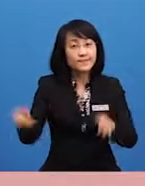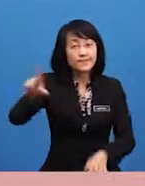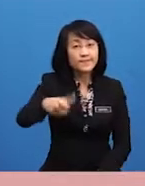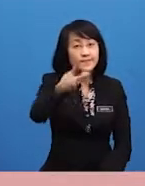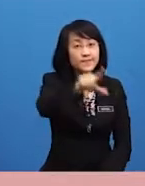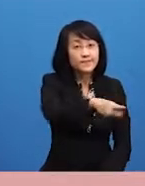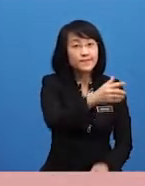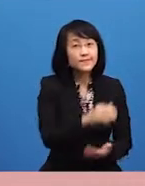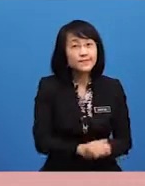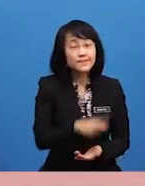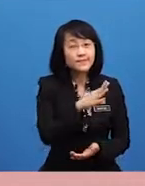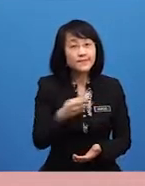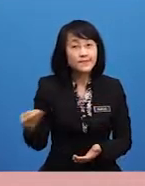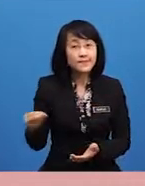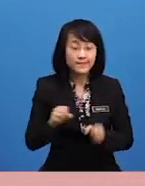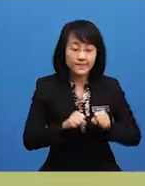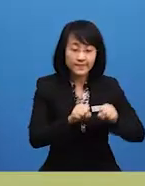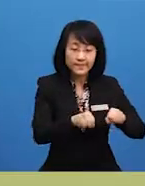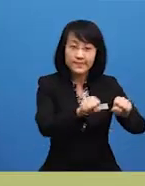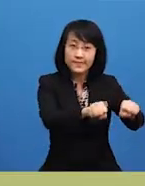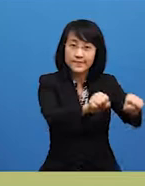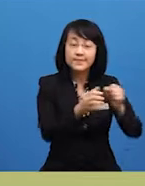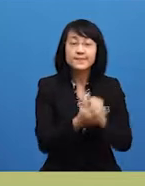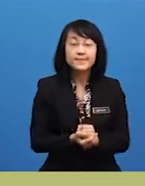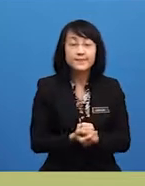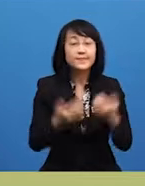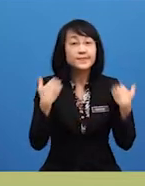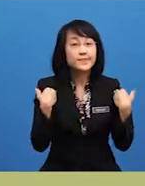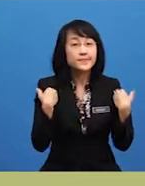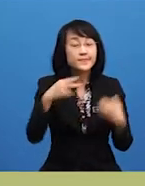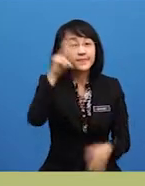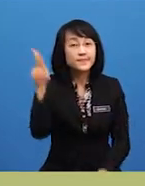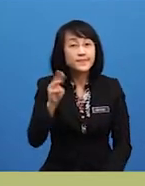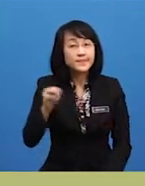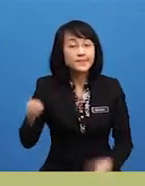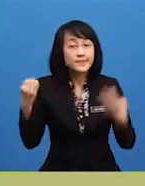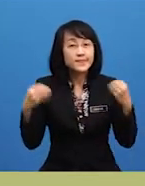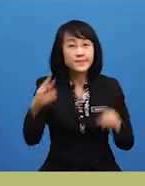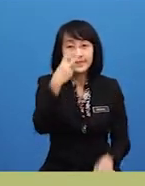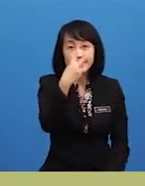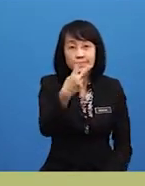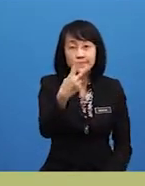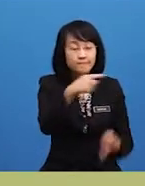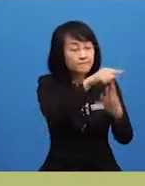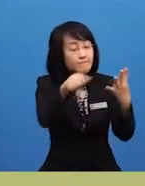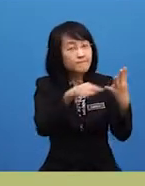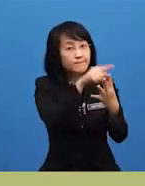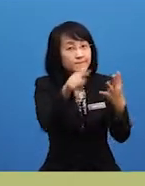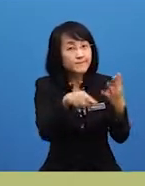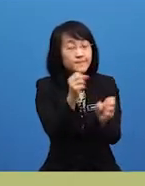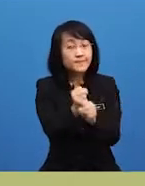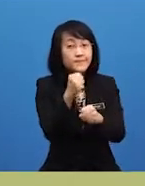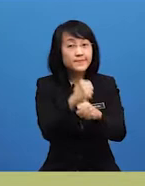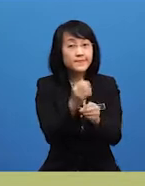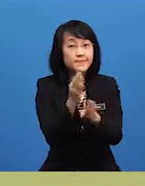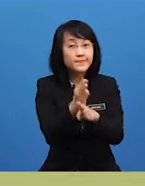juga saliran. Adakah murid-murid pernah melihat keempat tempat bentuk muka